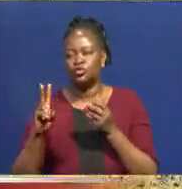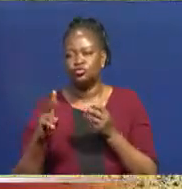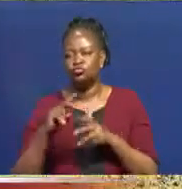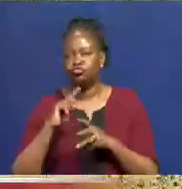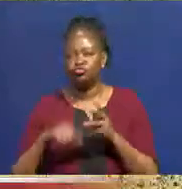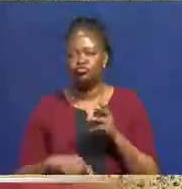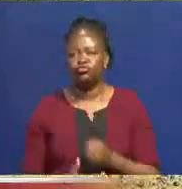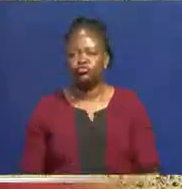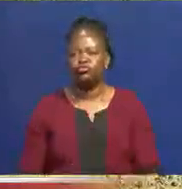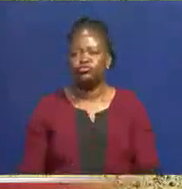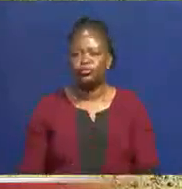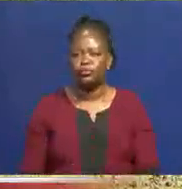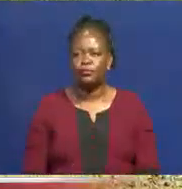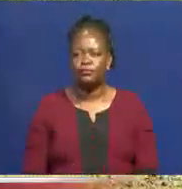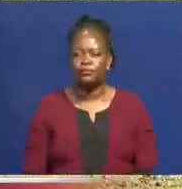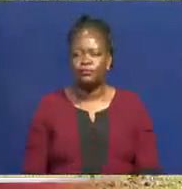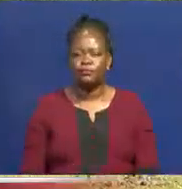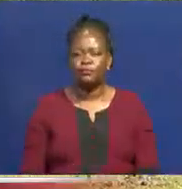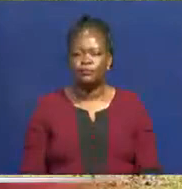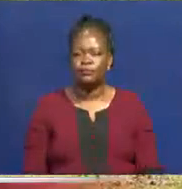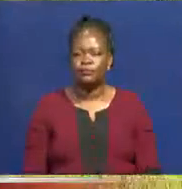mtawalia.